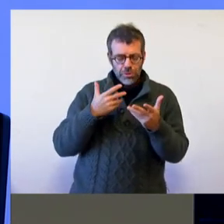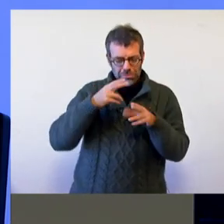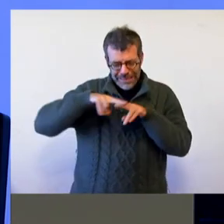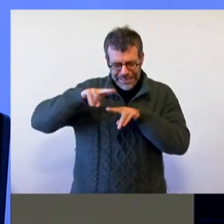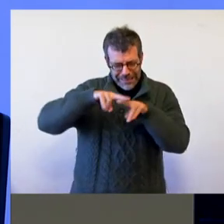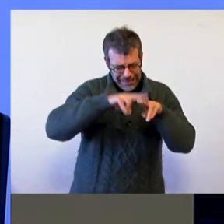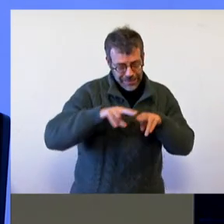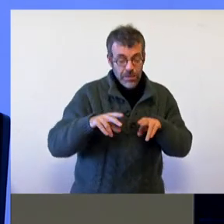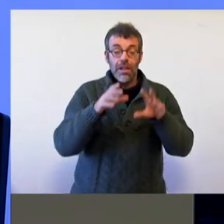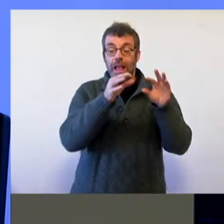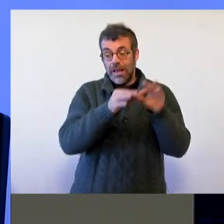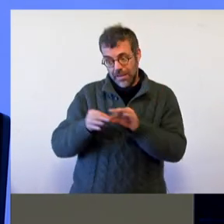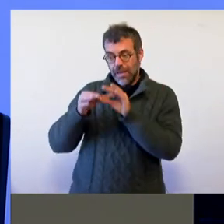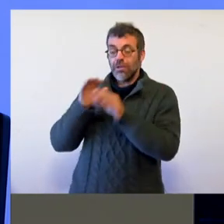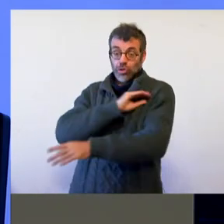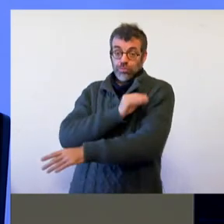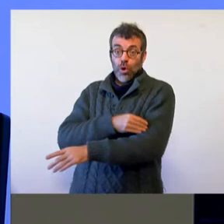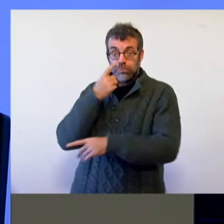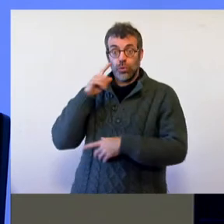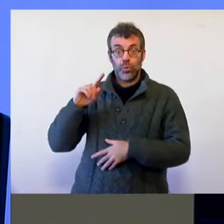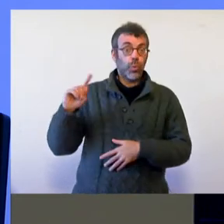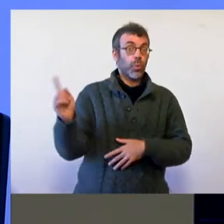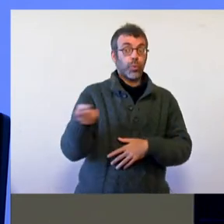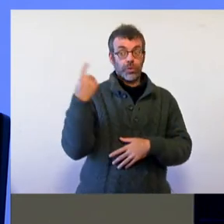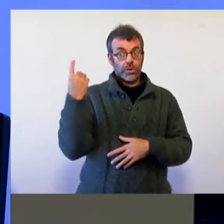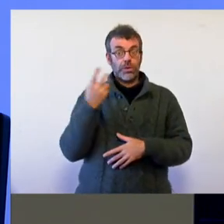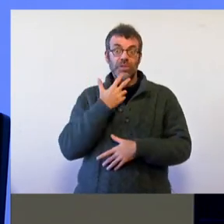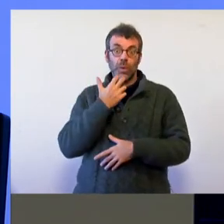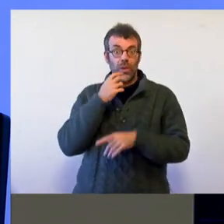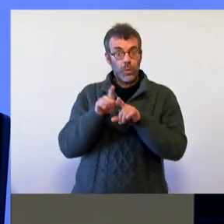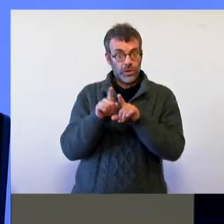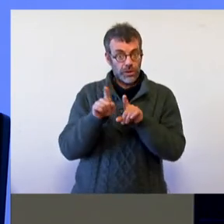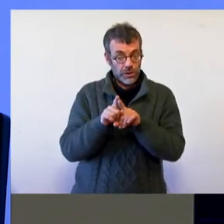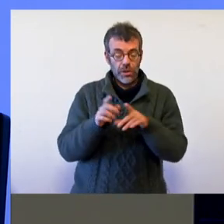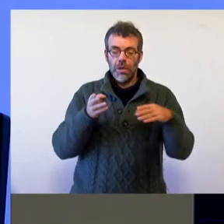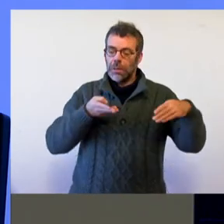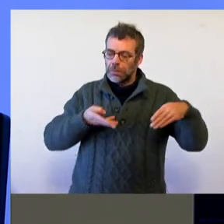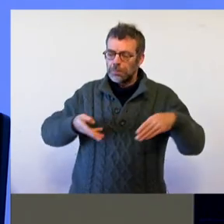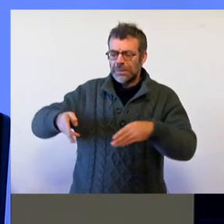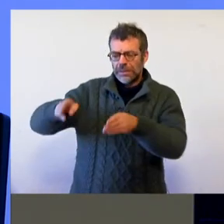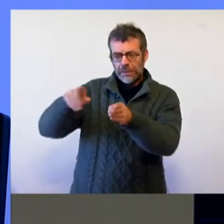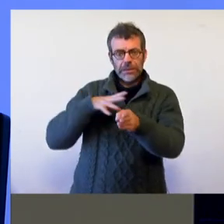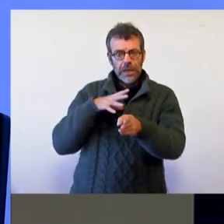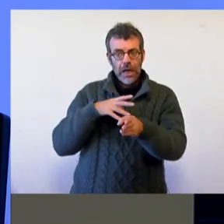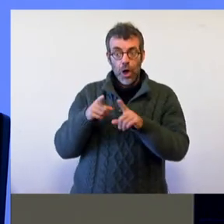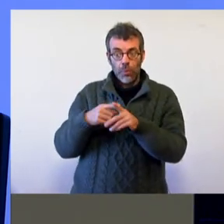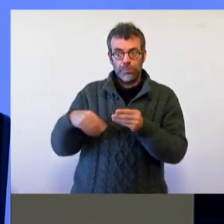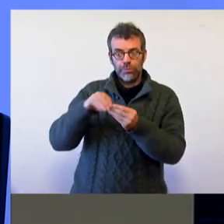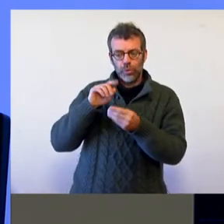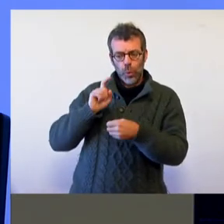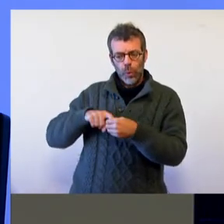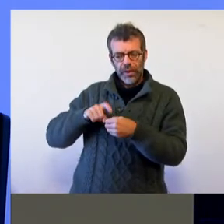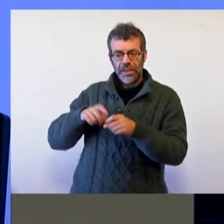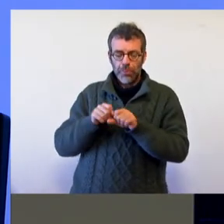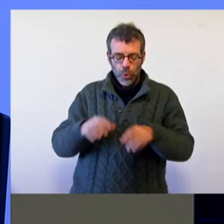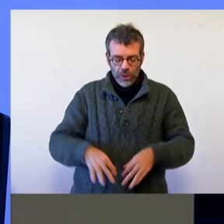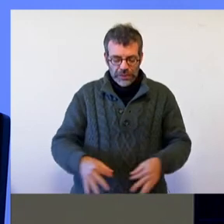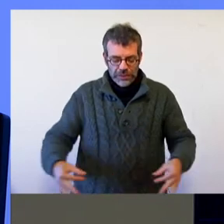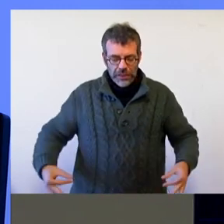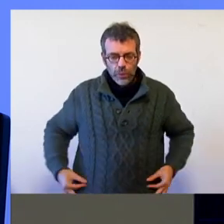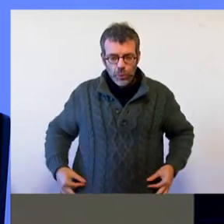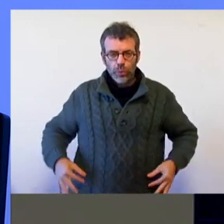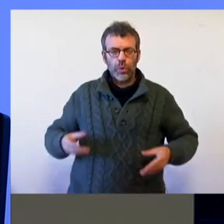tous, parce que c'est une piste, comme ça se fait maintenant, connectée, qui permet avec des boucles magnétiques, des ceintures, etc., de